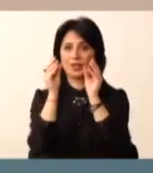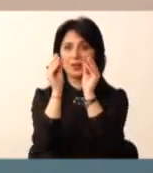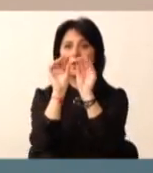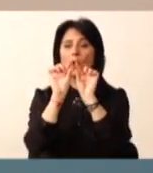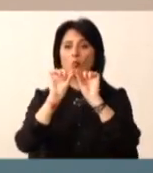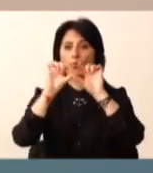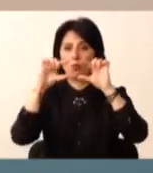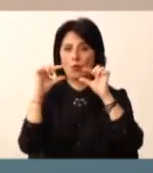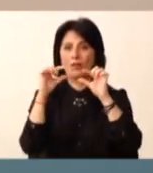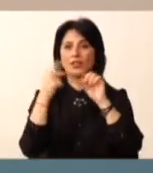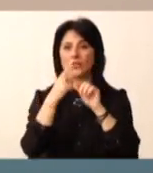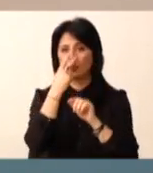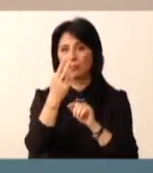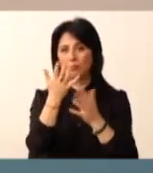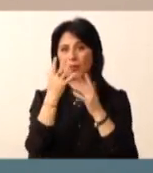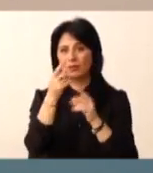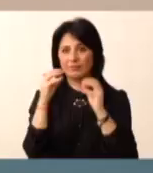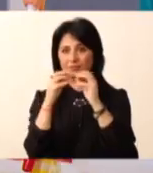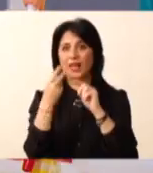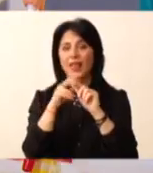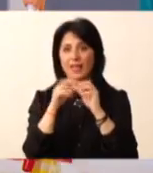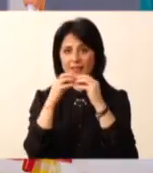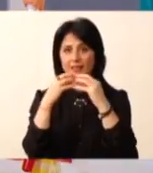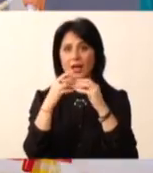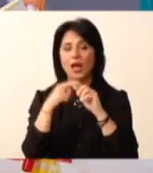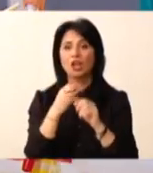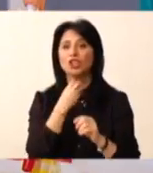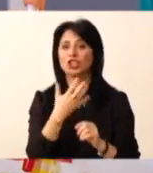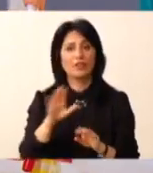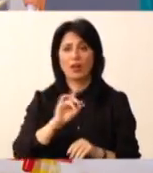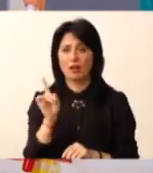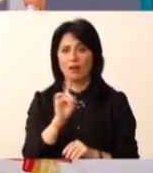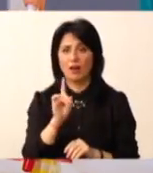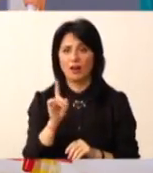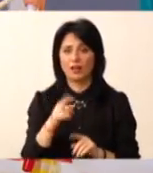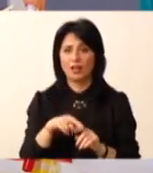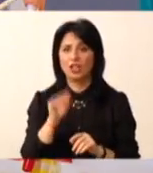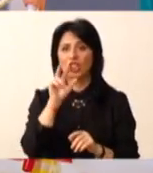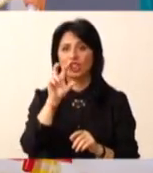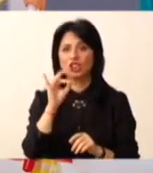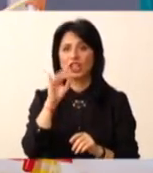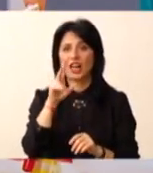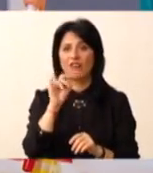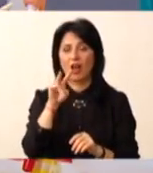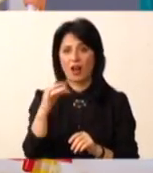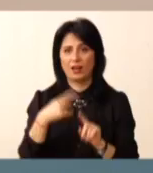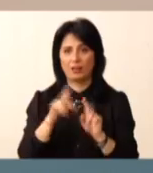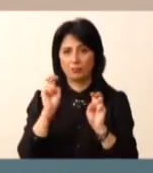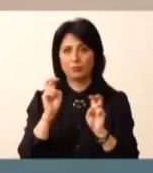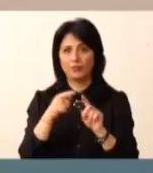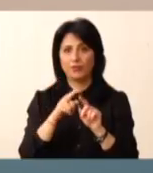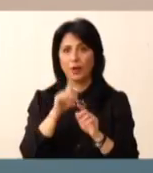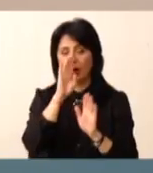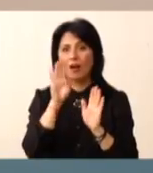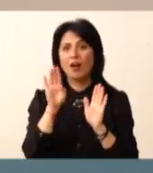შუაში შემაკავშირებელი ესეთი მონაკვეთი, რომელსაც ხიდაქს ან ყელს უწოდებენ ხოლმე. თვითონ ფარისებრი ჯირკვალს ძალიან ხშირად